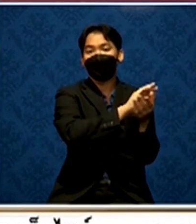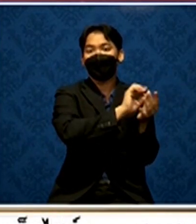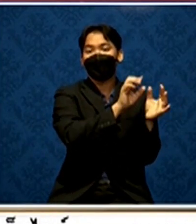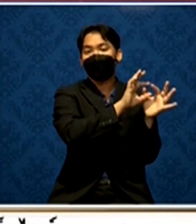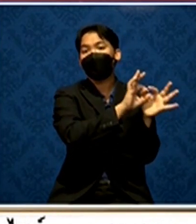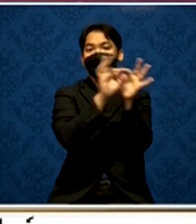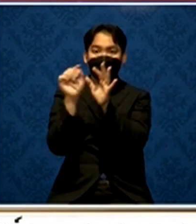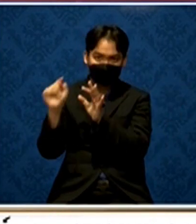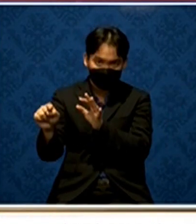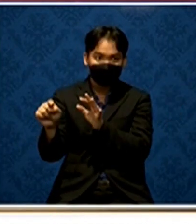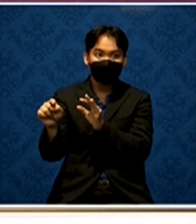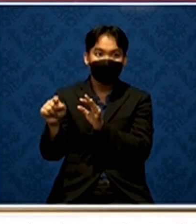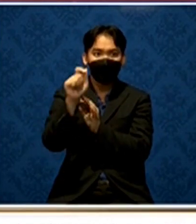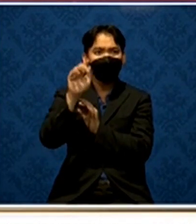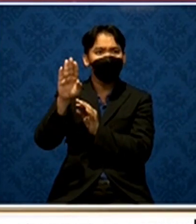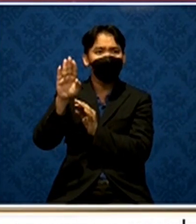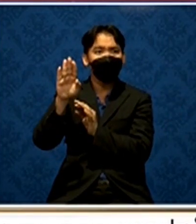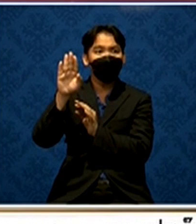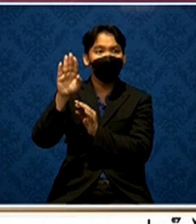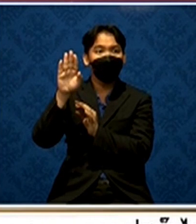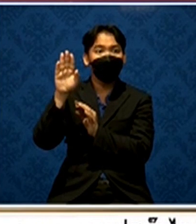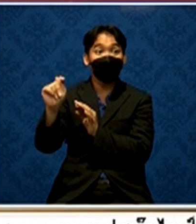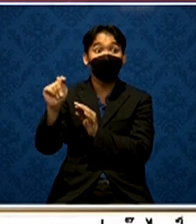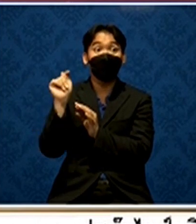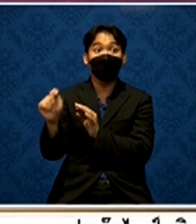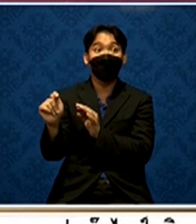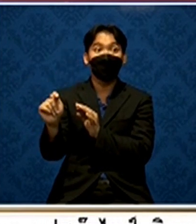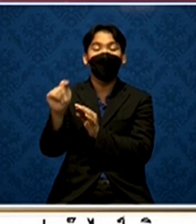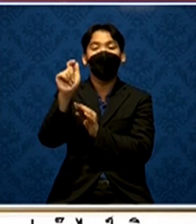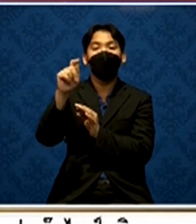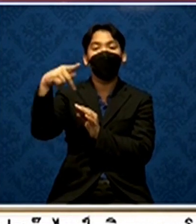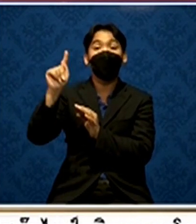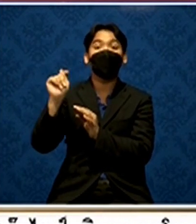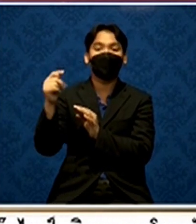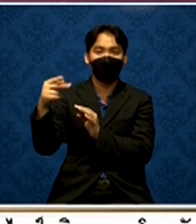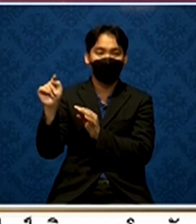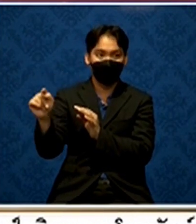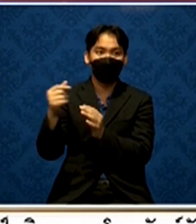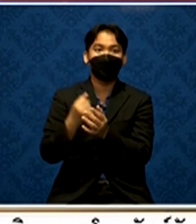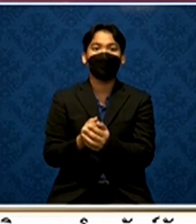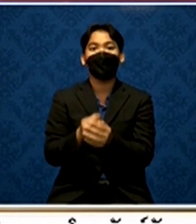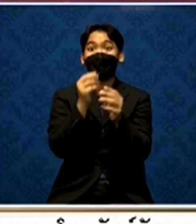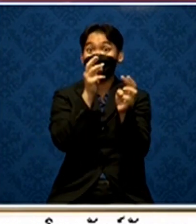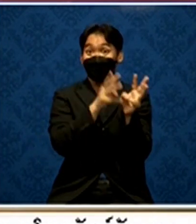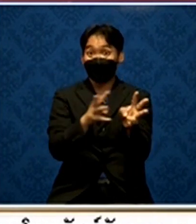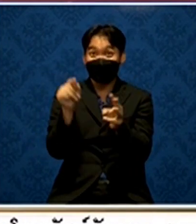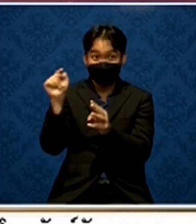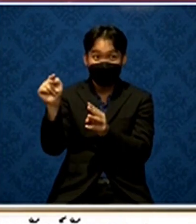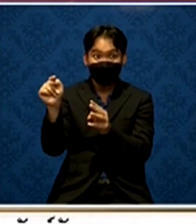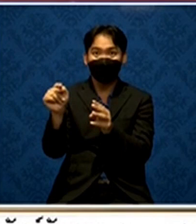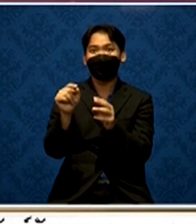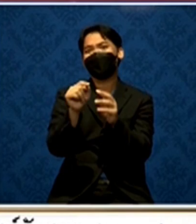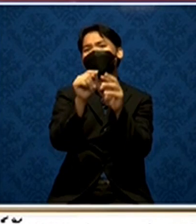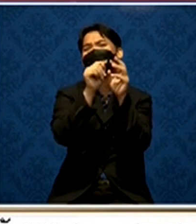เลยนะครับว่ากระบวนการนี้คือกระบวนการสำคัญที่จะทำให้เกิดความมั่นคงของระบบสุขภาพ